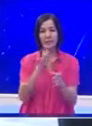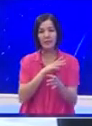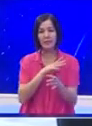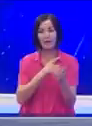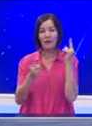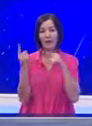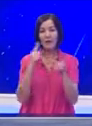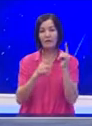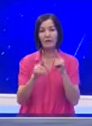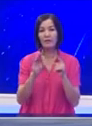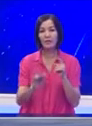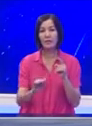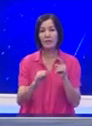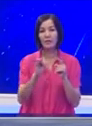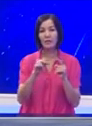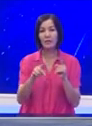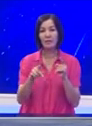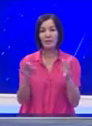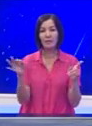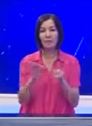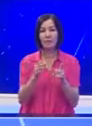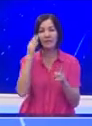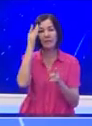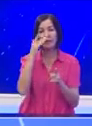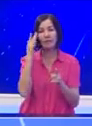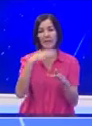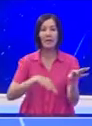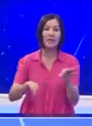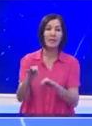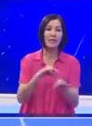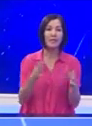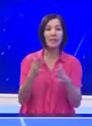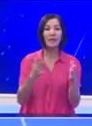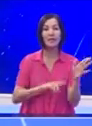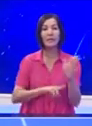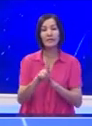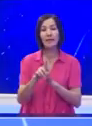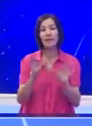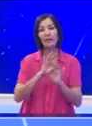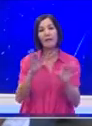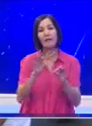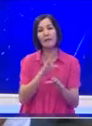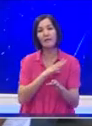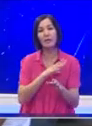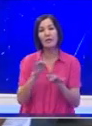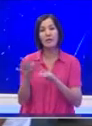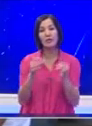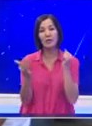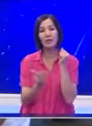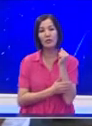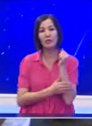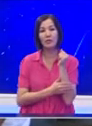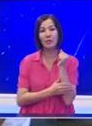Автор кішкентай Жандарбектің арман мақсатын, елтаңбаның эскиздерін жасауды қалай бастаған айтып берді. Шара соңында Жандарбек